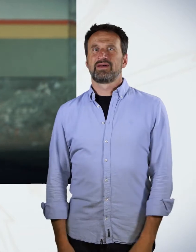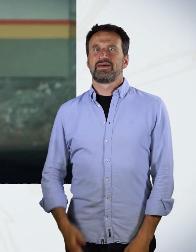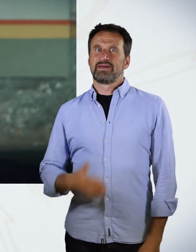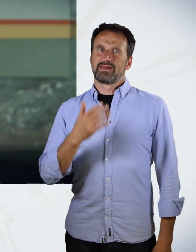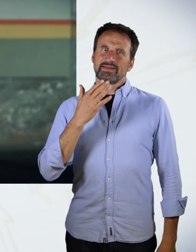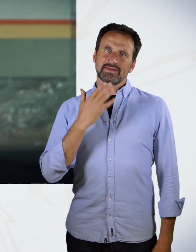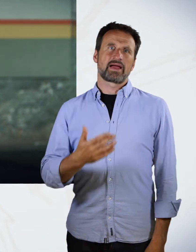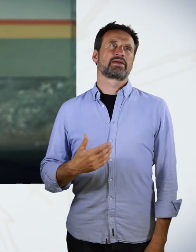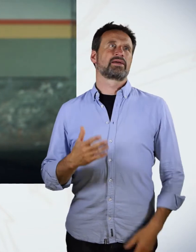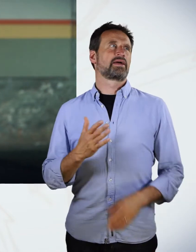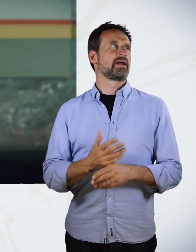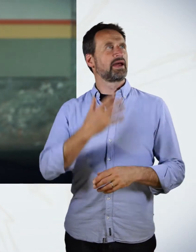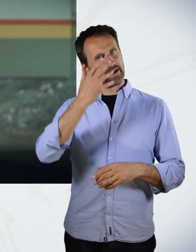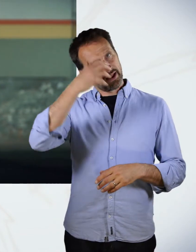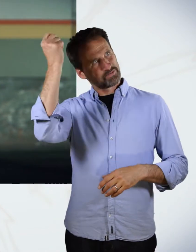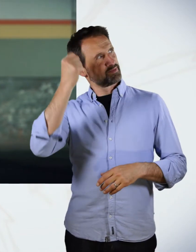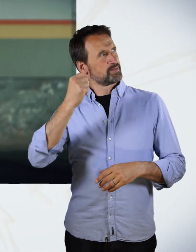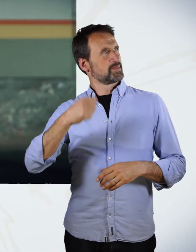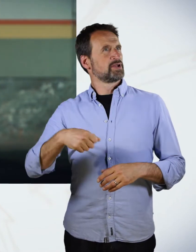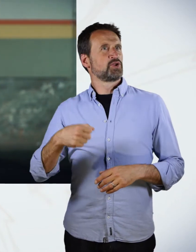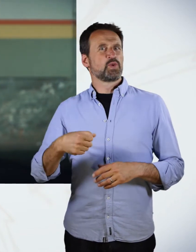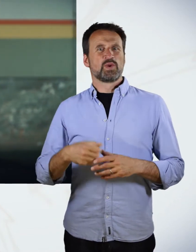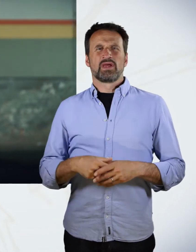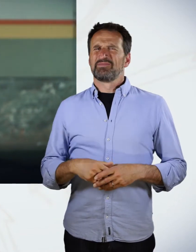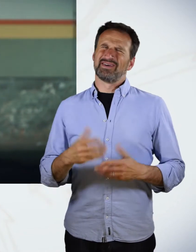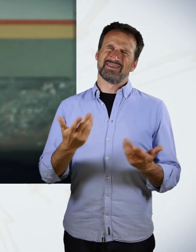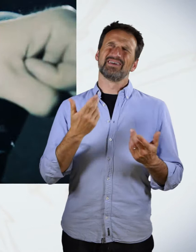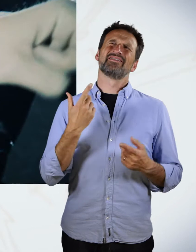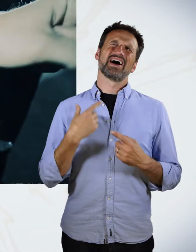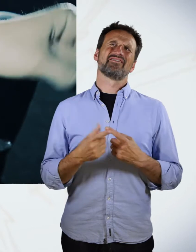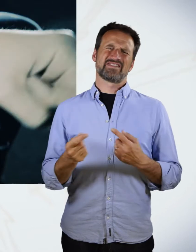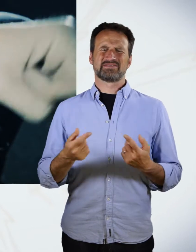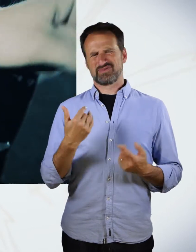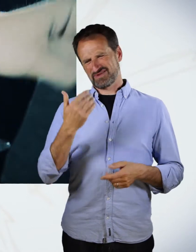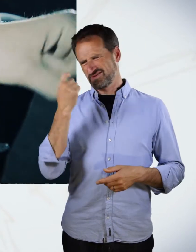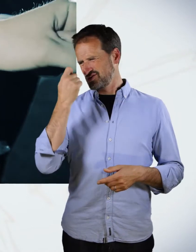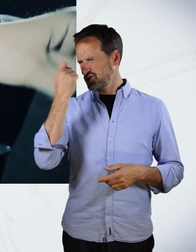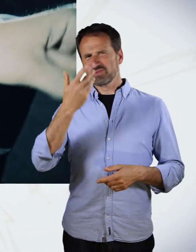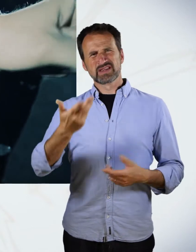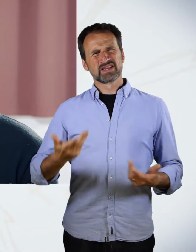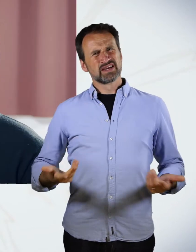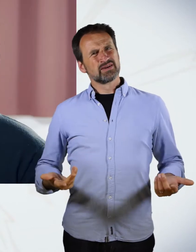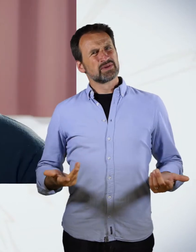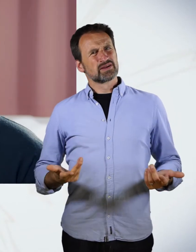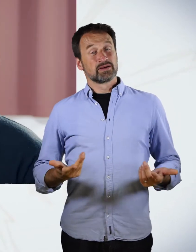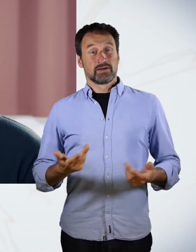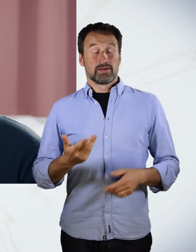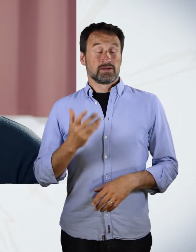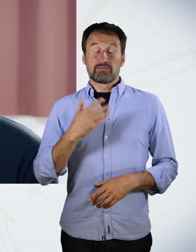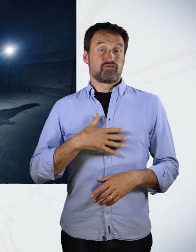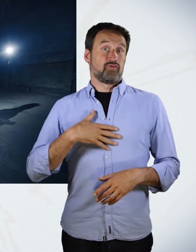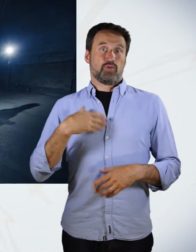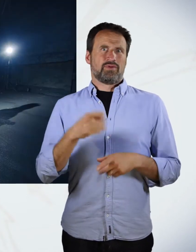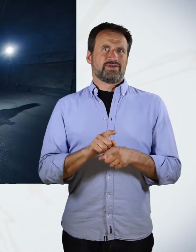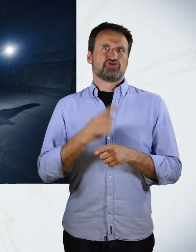danke, dass du mir die Hipster-Tüte mal abnimmst. War jetzt ganz witzig, ne? Aber jetzt übertreibt ihr auch schon ein bisschen, Leute. Gefühlt nach wirklich Stunden bin